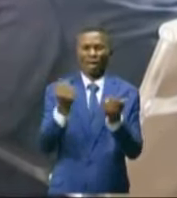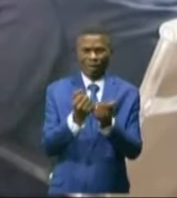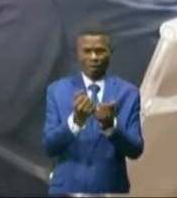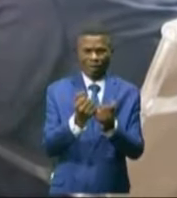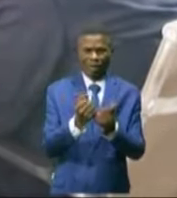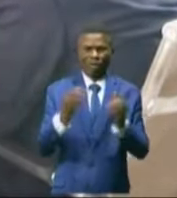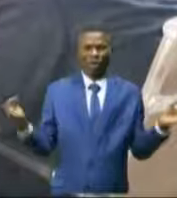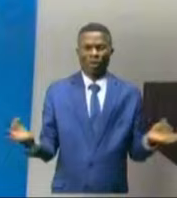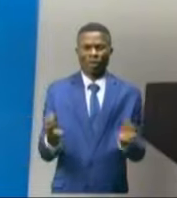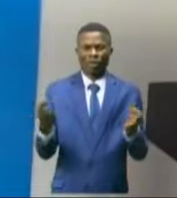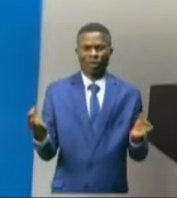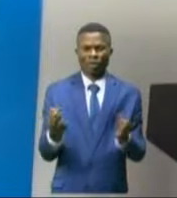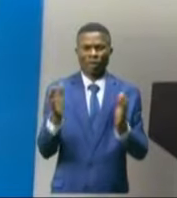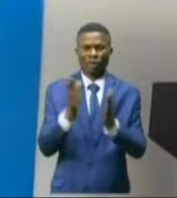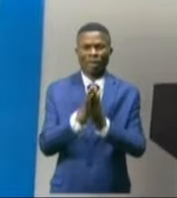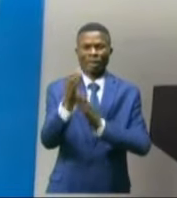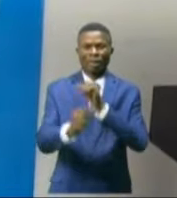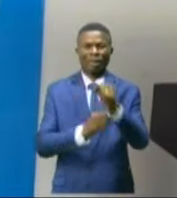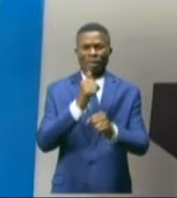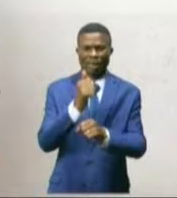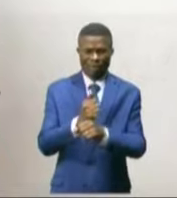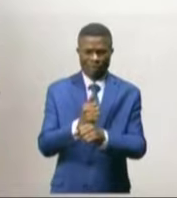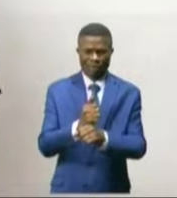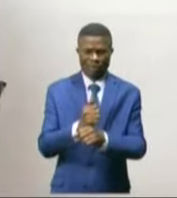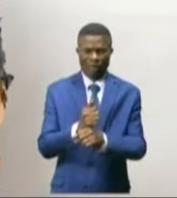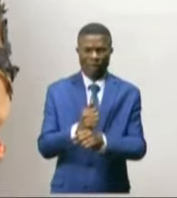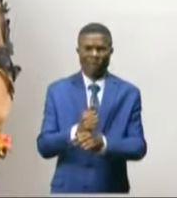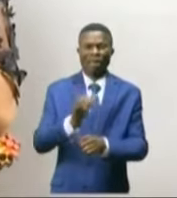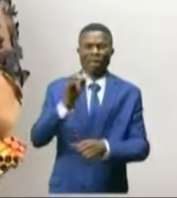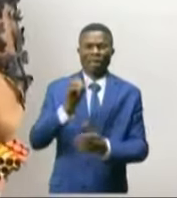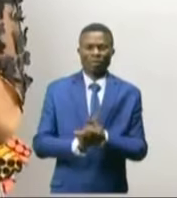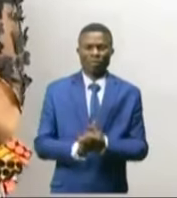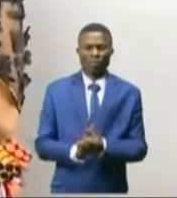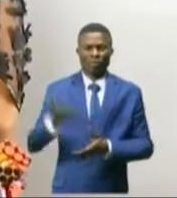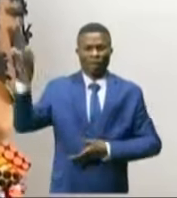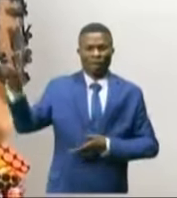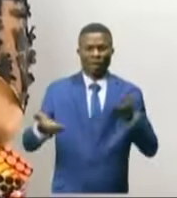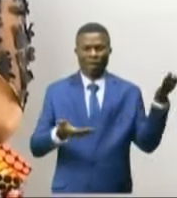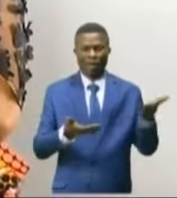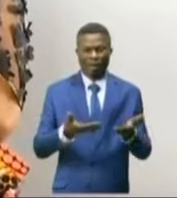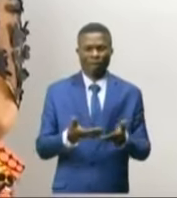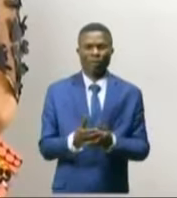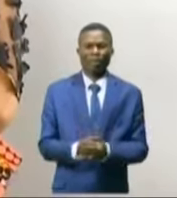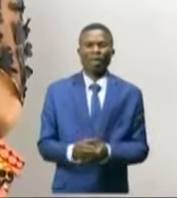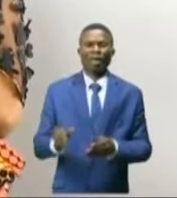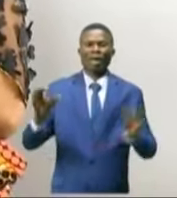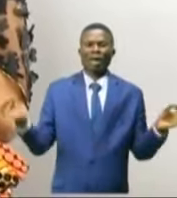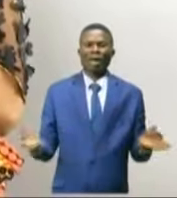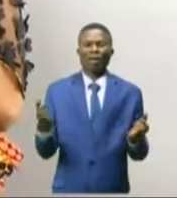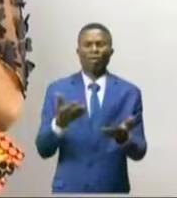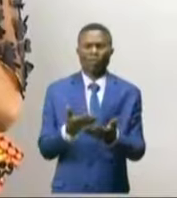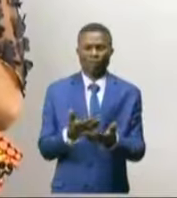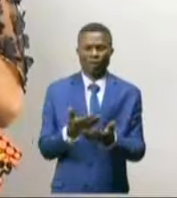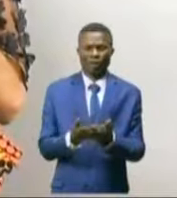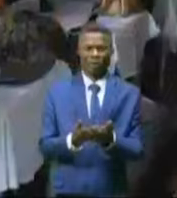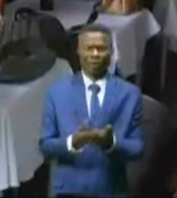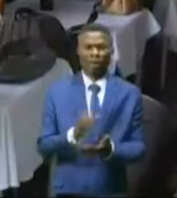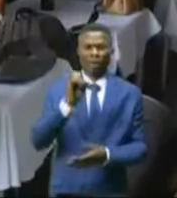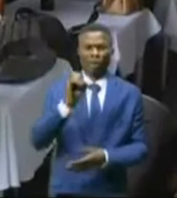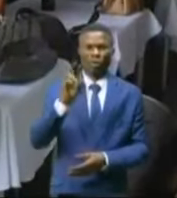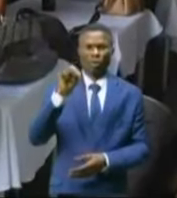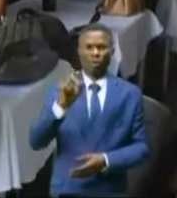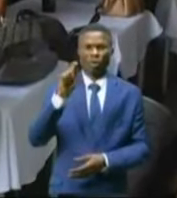de la célébration de son 10e anniversaire. Invité à cette manifestation de clôture, Malika Mkoubou, PCA de l'ONT, s'est